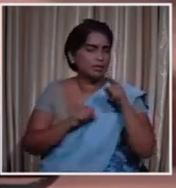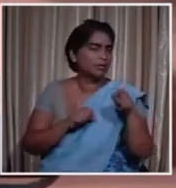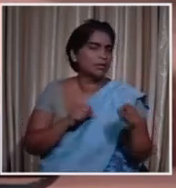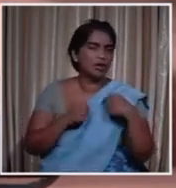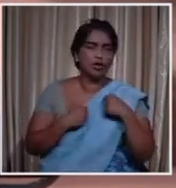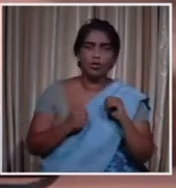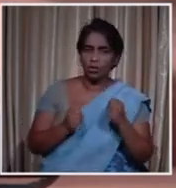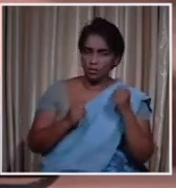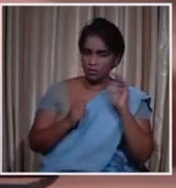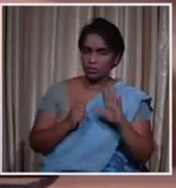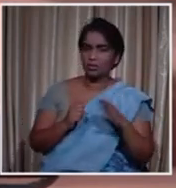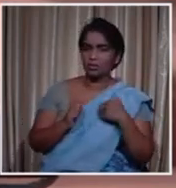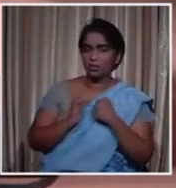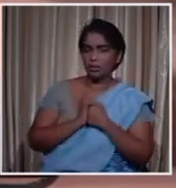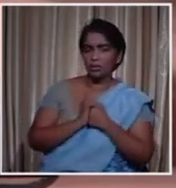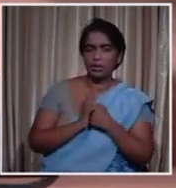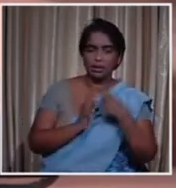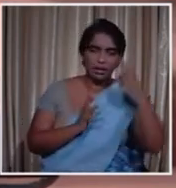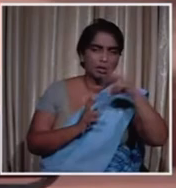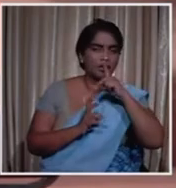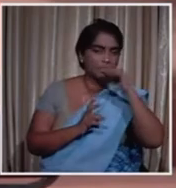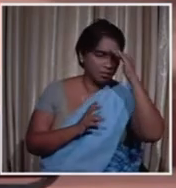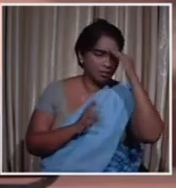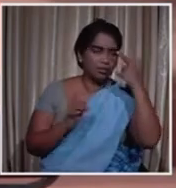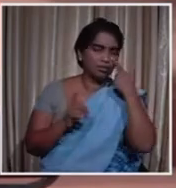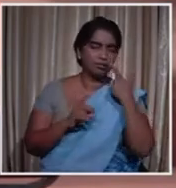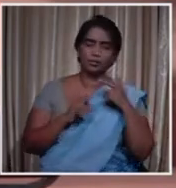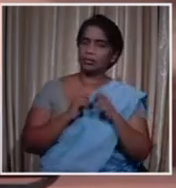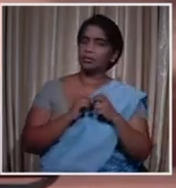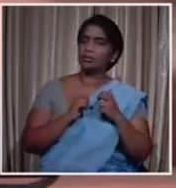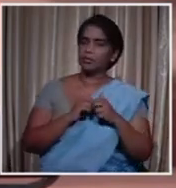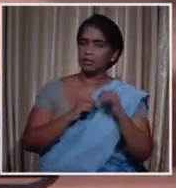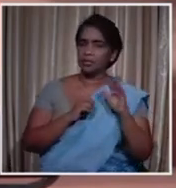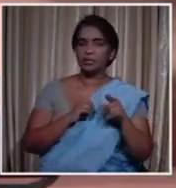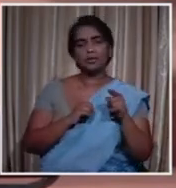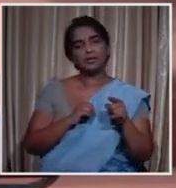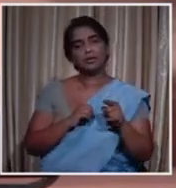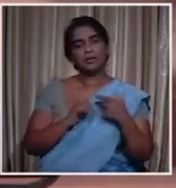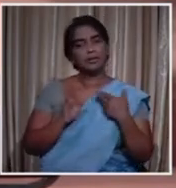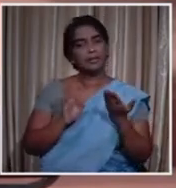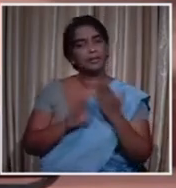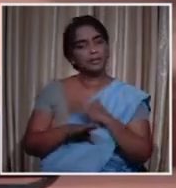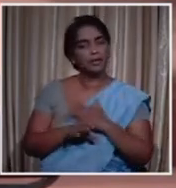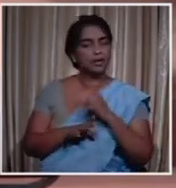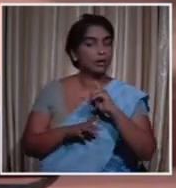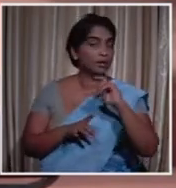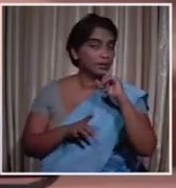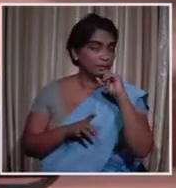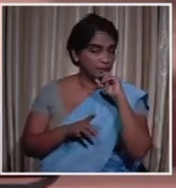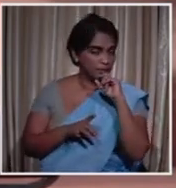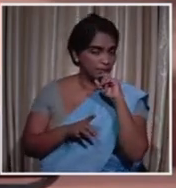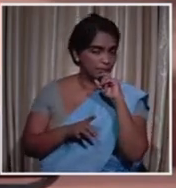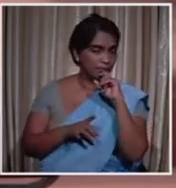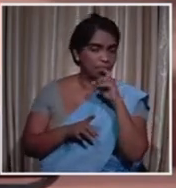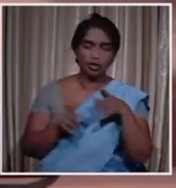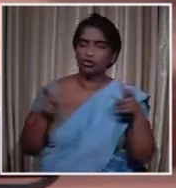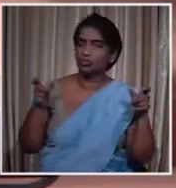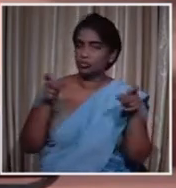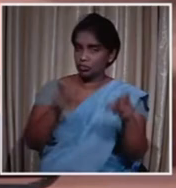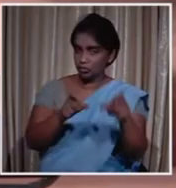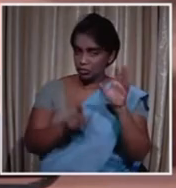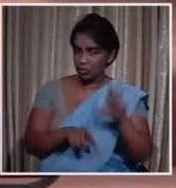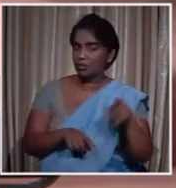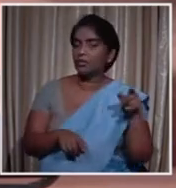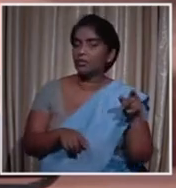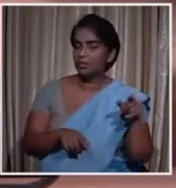பிரதி சபாநாயகர் அவர்களே, இது ஒரு மோசமான காரியமாக தெரியவில்லையா? ஏற்கனவே நீதிமன்றத்தால் தடை உத்தரவு இருக்கிறது. இங்கே இரண்டு